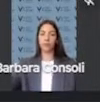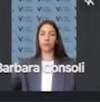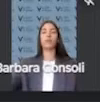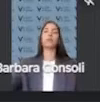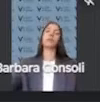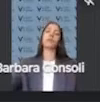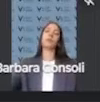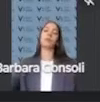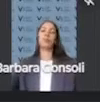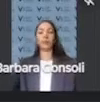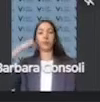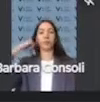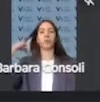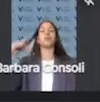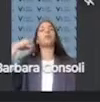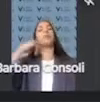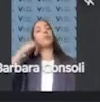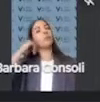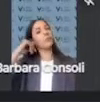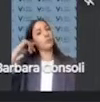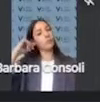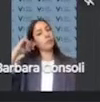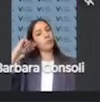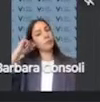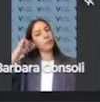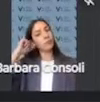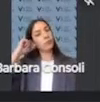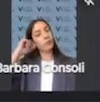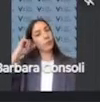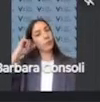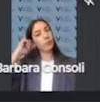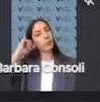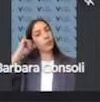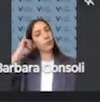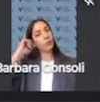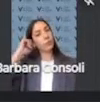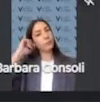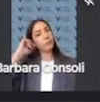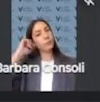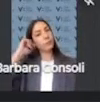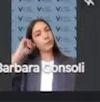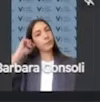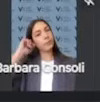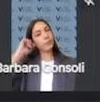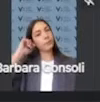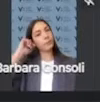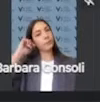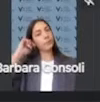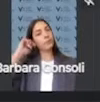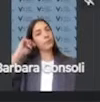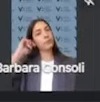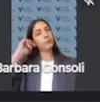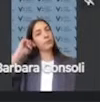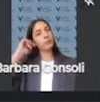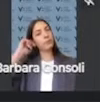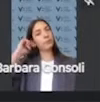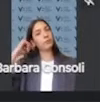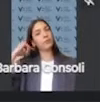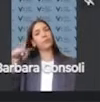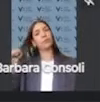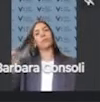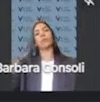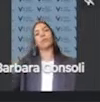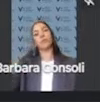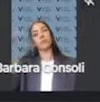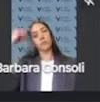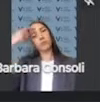quando sono previste le sedute di esame, le sedute di esame. Io controllo quanti studenti, posso controllare